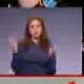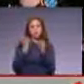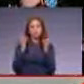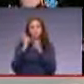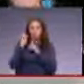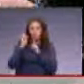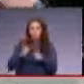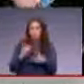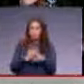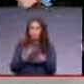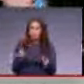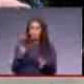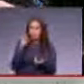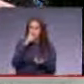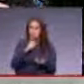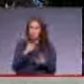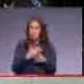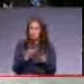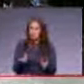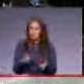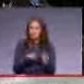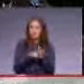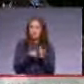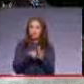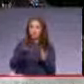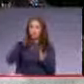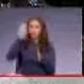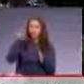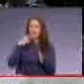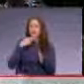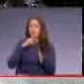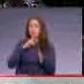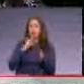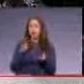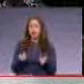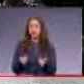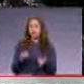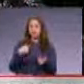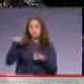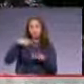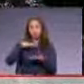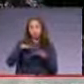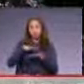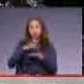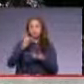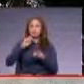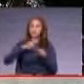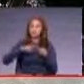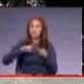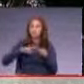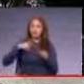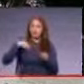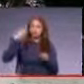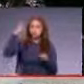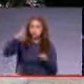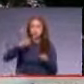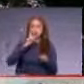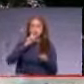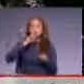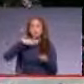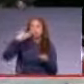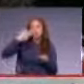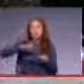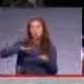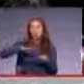سلامه لان هو ساكن معاها وصديق مقرب لها، ورحت عزتها وانتهى خلاص الموضوع. لان كان في